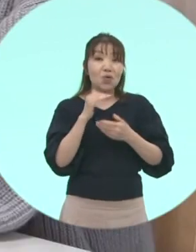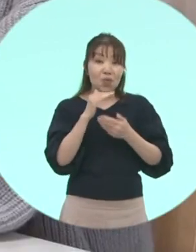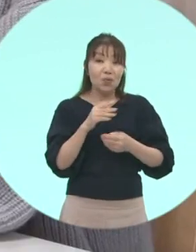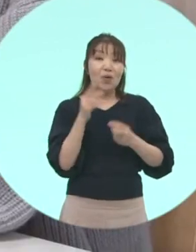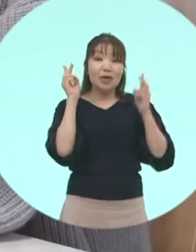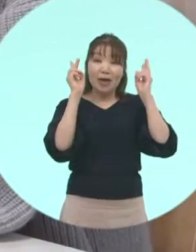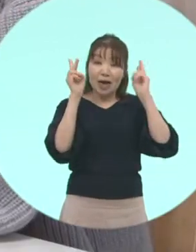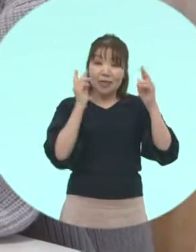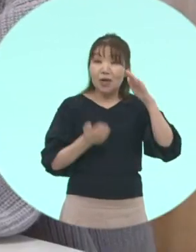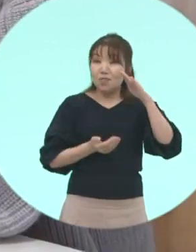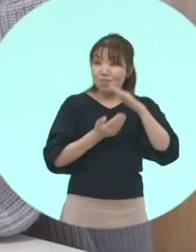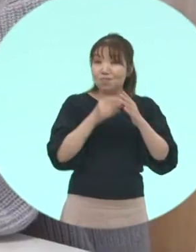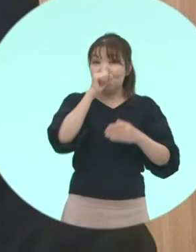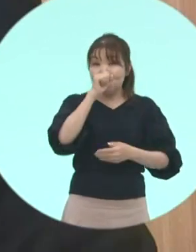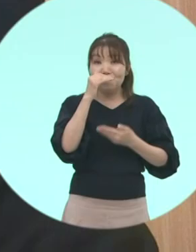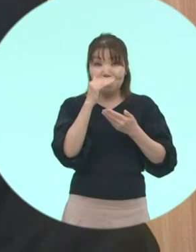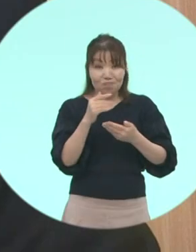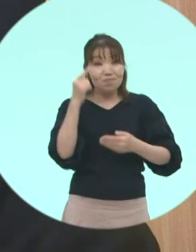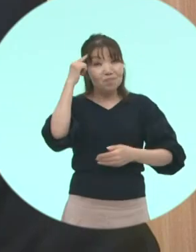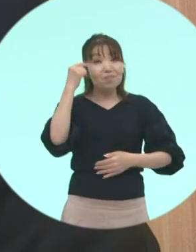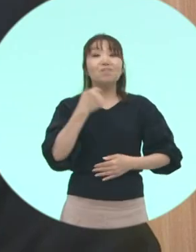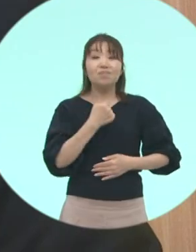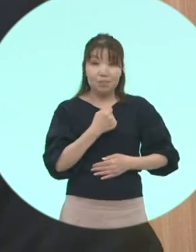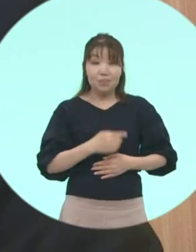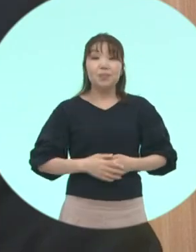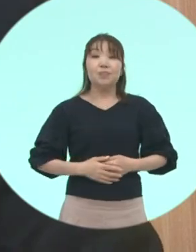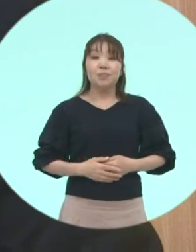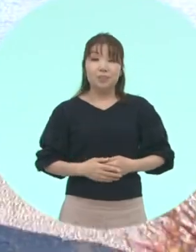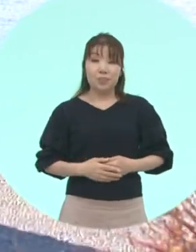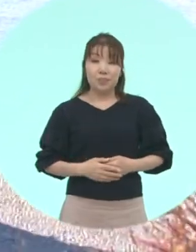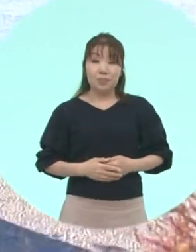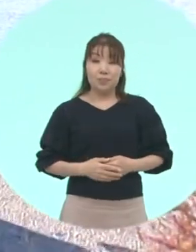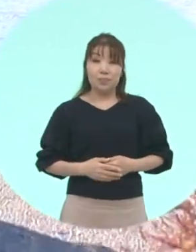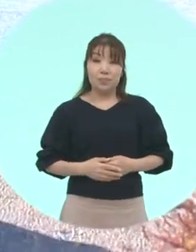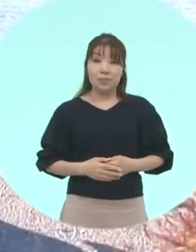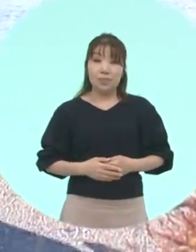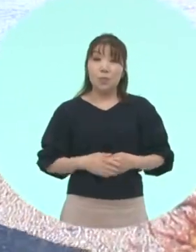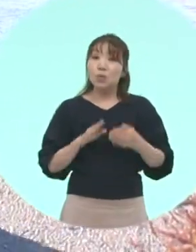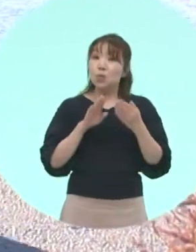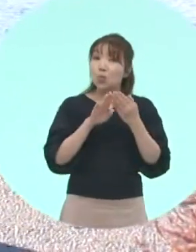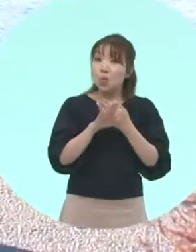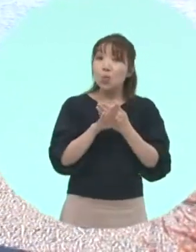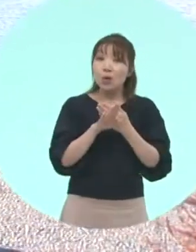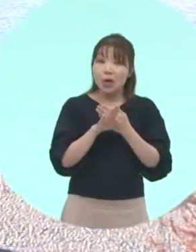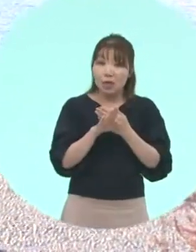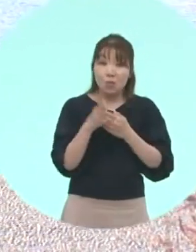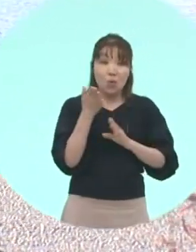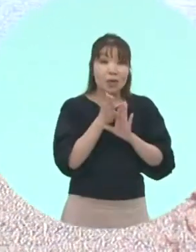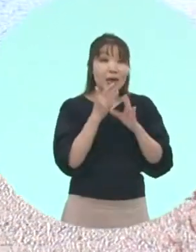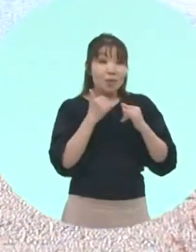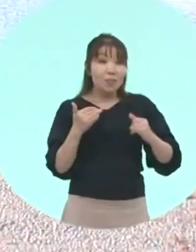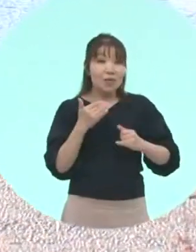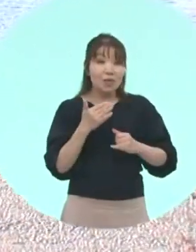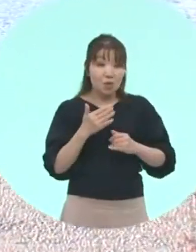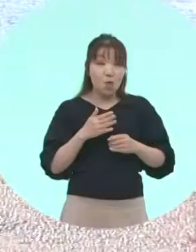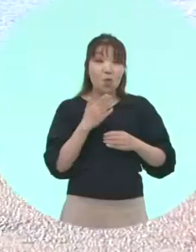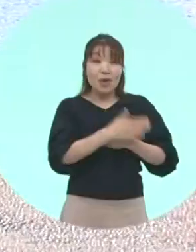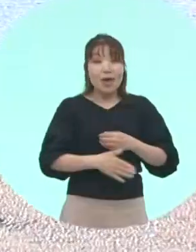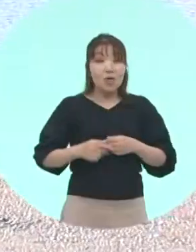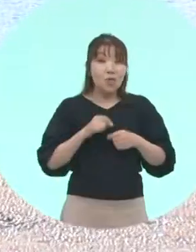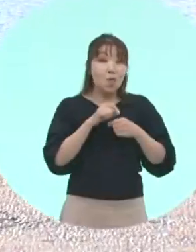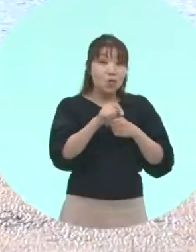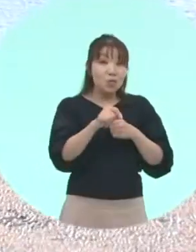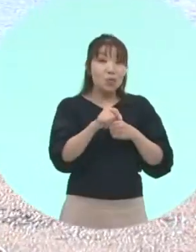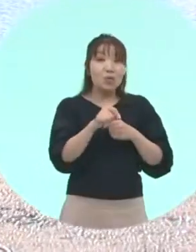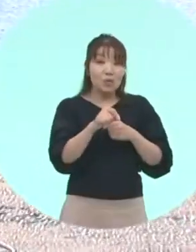会社の最大のメリットなのかなというふうに考えております。 その他にも県民の健康寿命を伸ばす